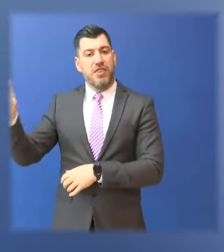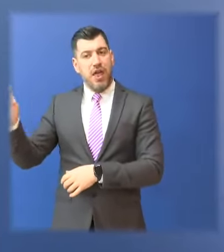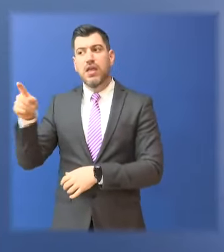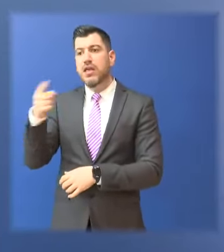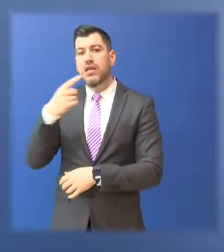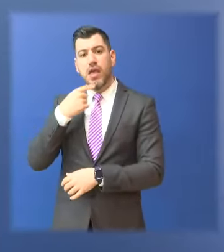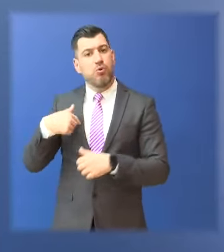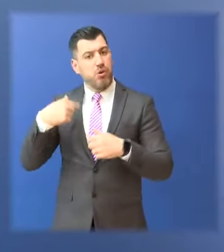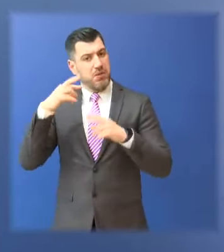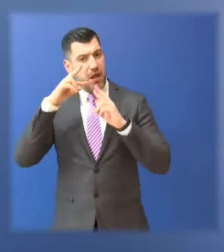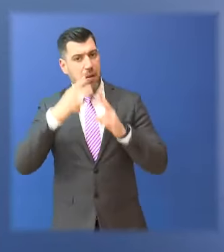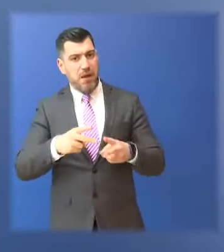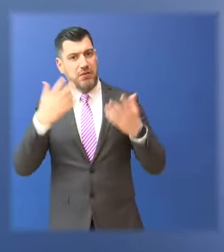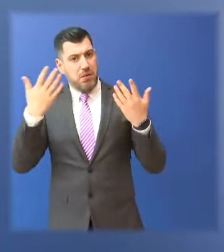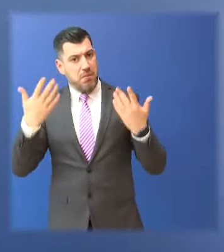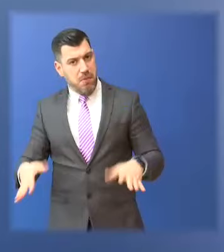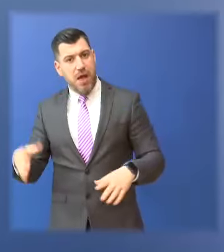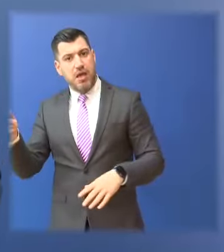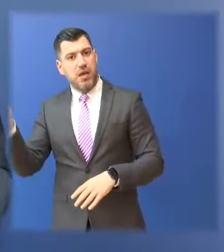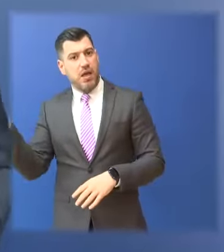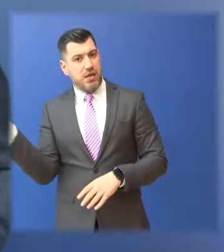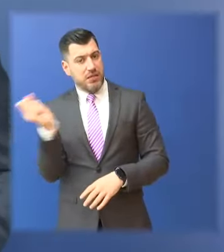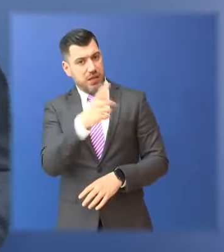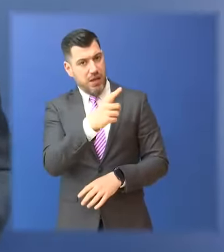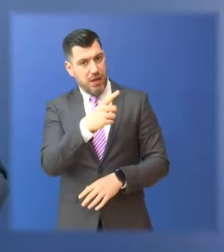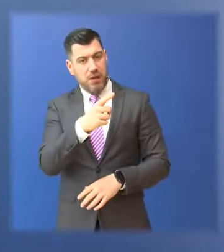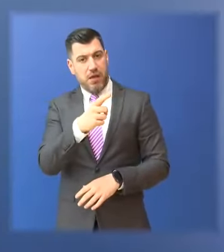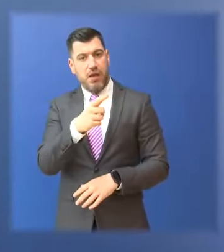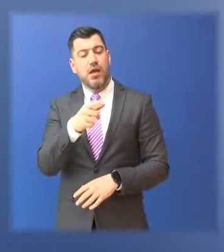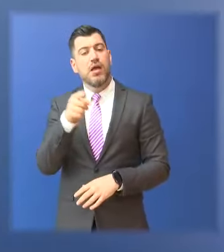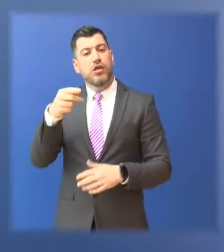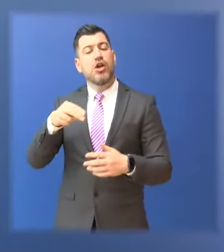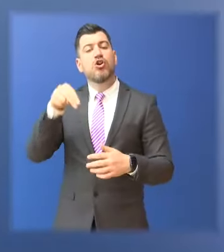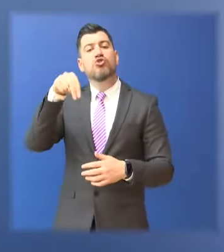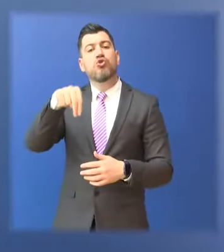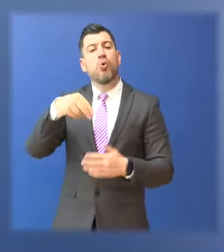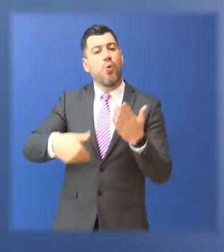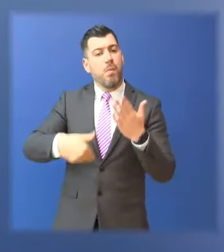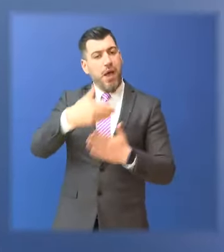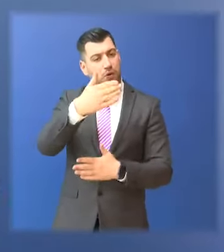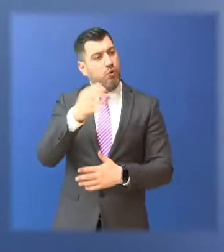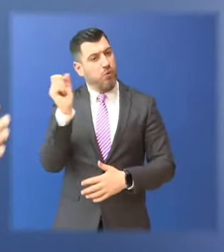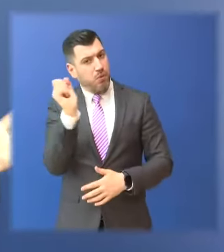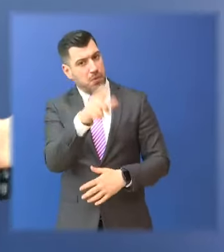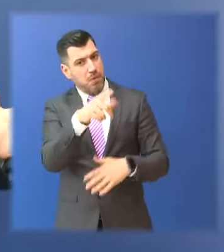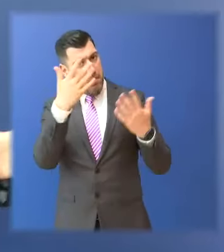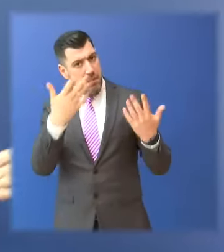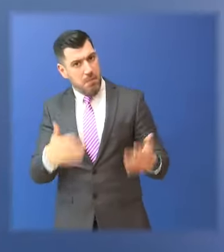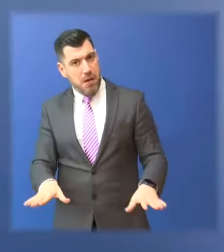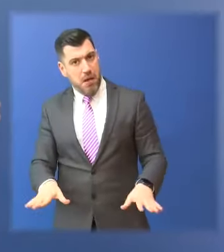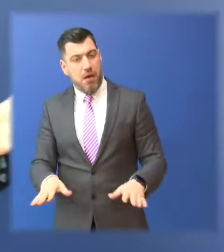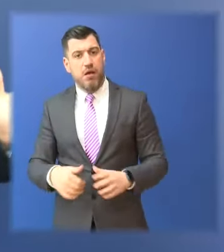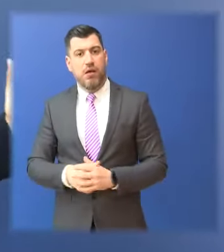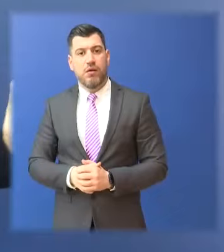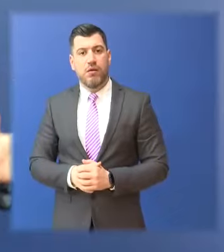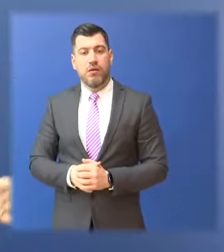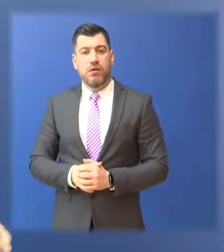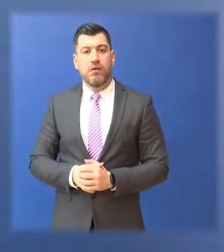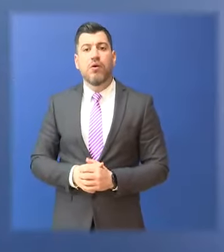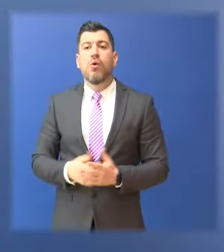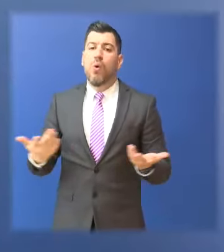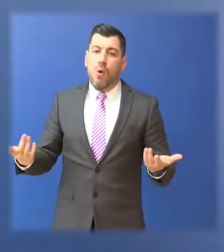οποία μάλιστα από ό,τι μας είπε έχει αποστείλει και στο ντοκουμέντο που είχε το συγκεκριμένο δημοσίευμα. Οπότε αναφερόμαστε στην